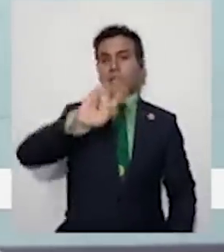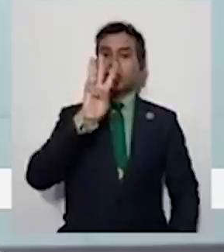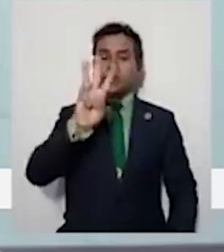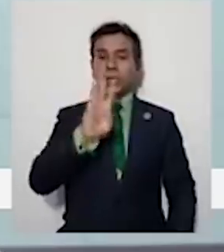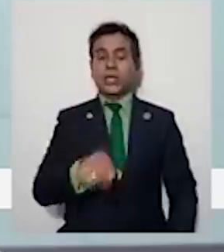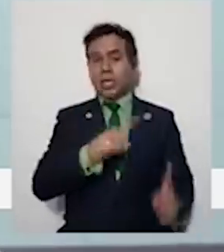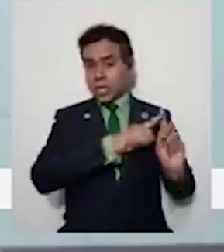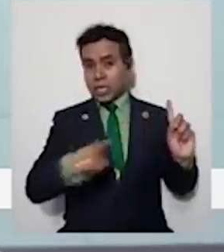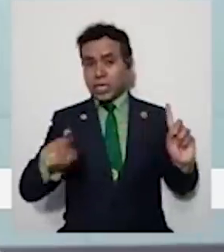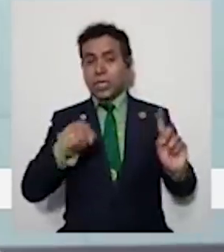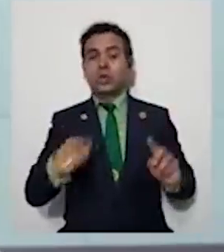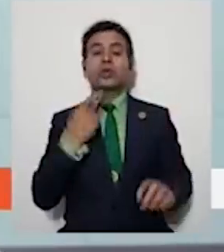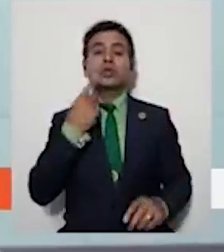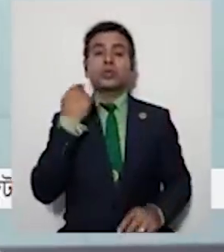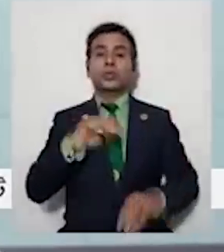3,231 জন,